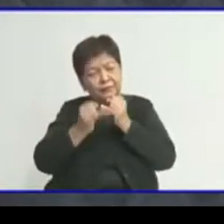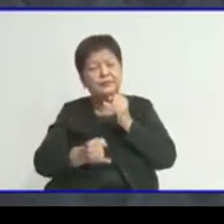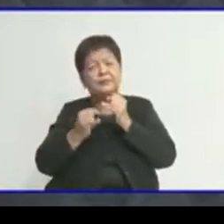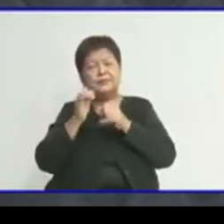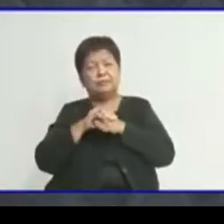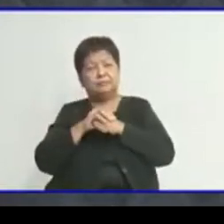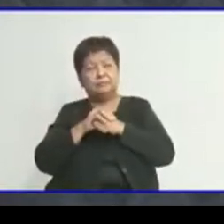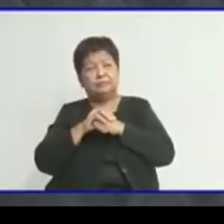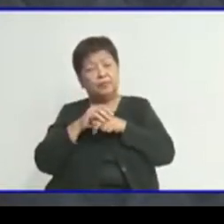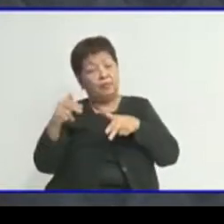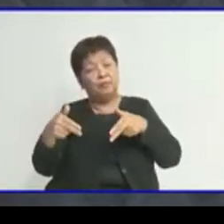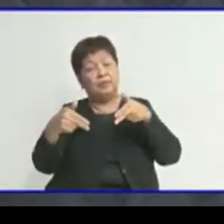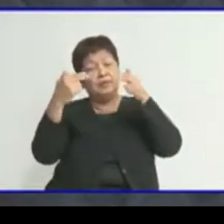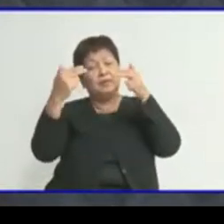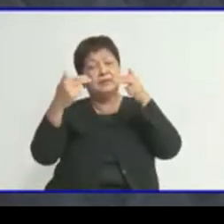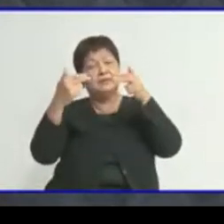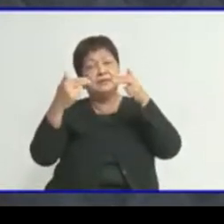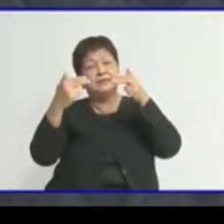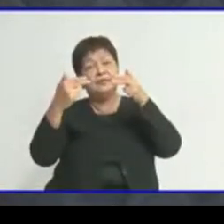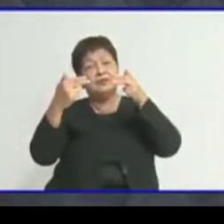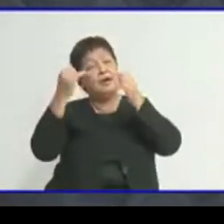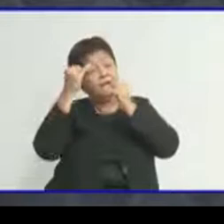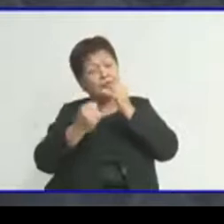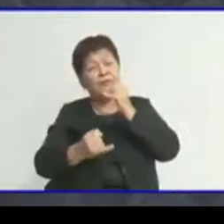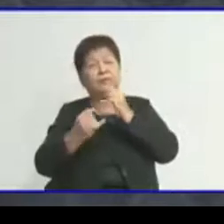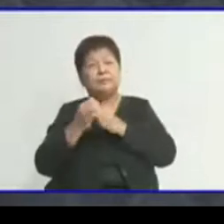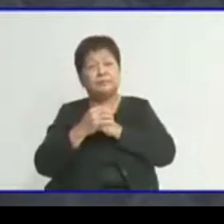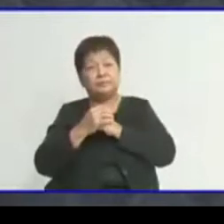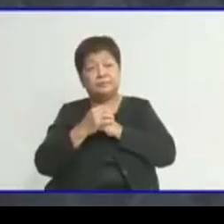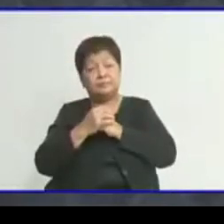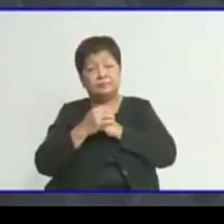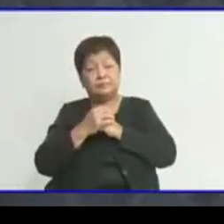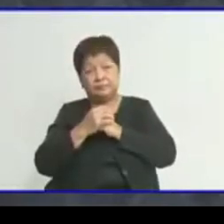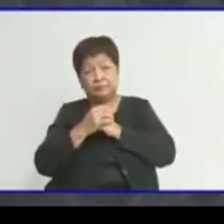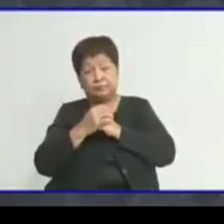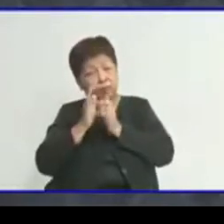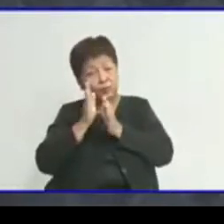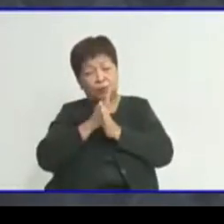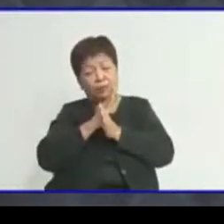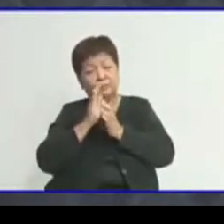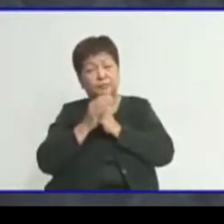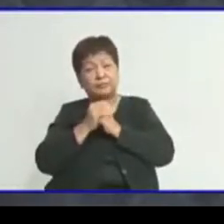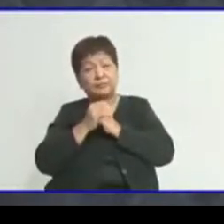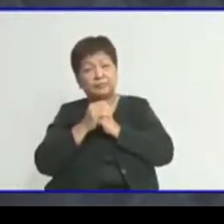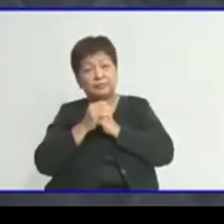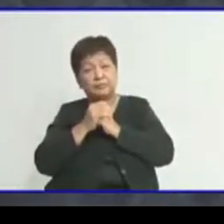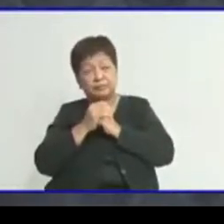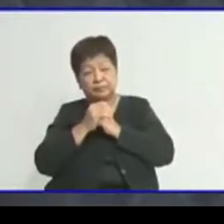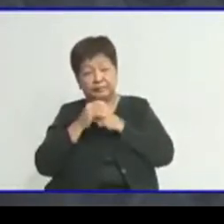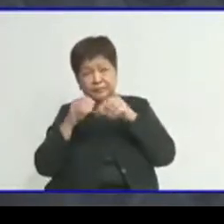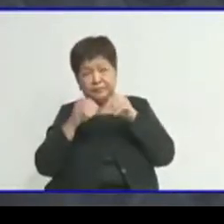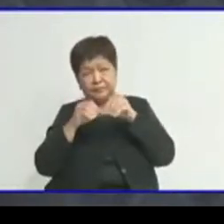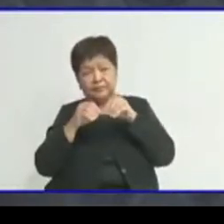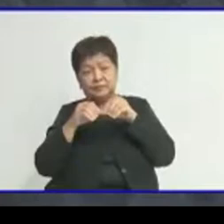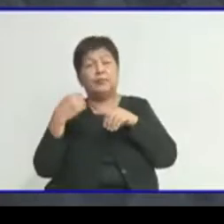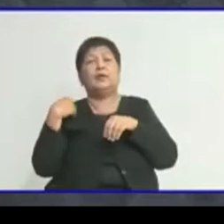น์ในวันนี้นะคะจะต้องจบลงแต่ว่าก่อนที่จะจบลงนะคะที่จะมีเรื่องการประช